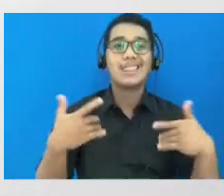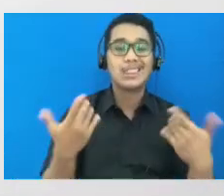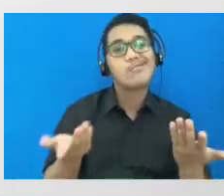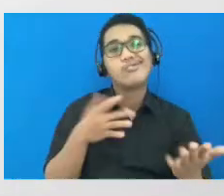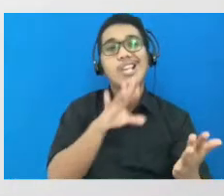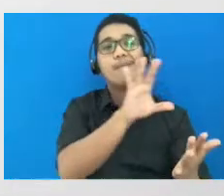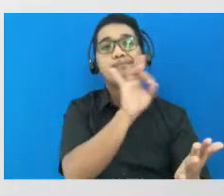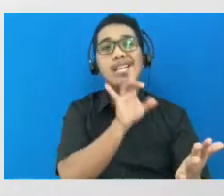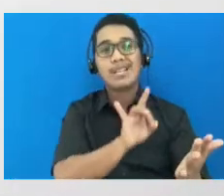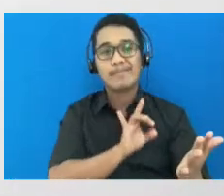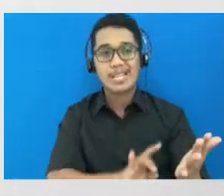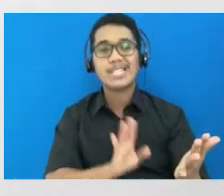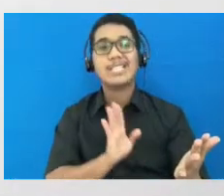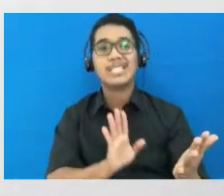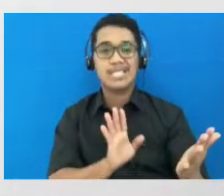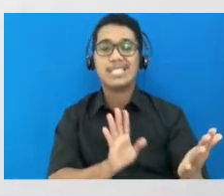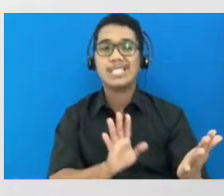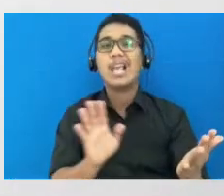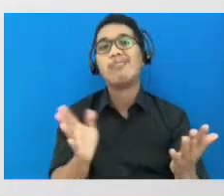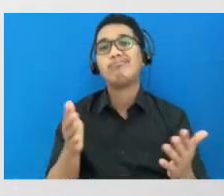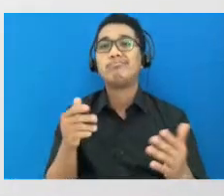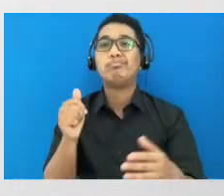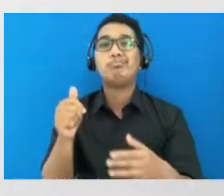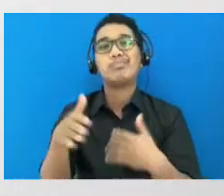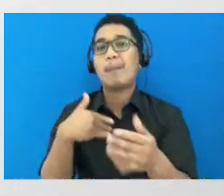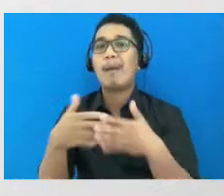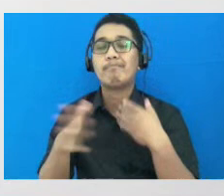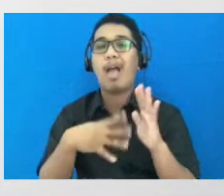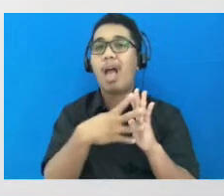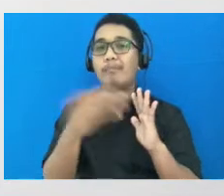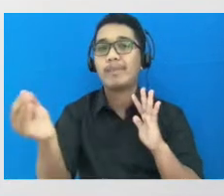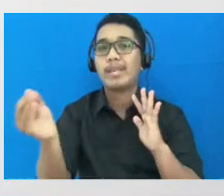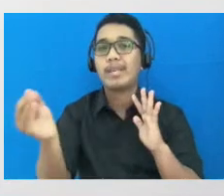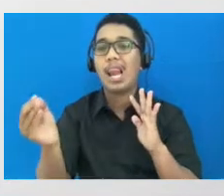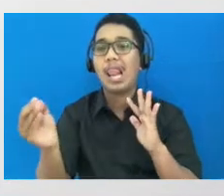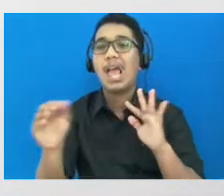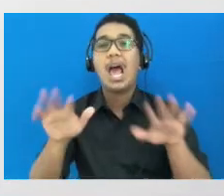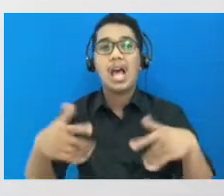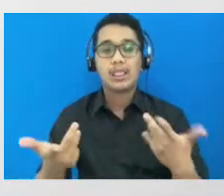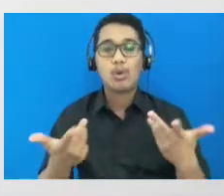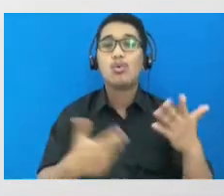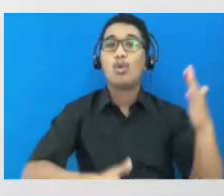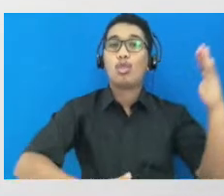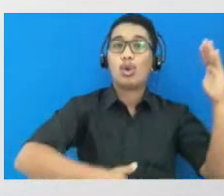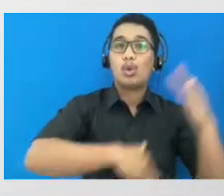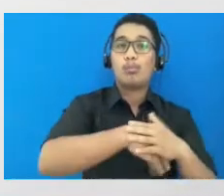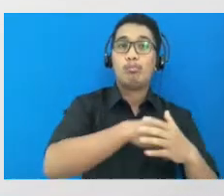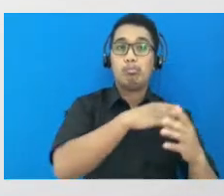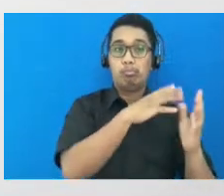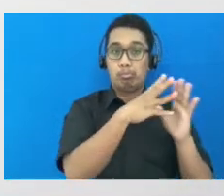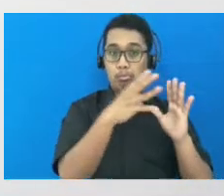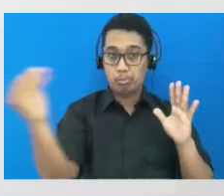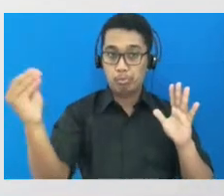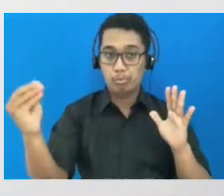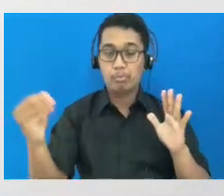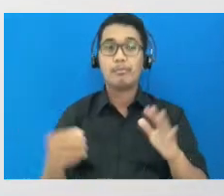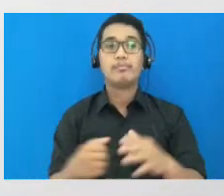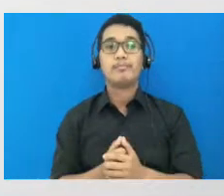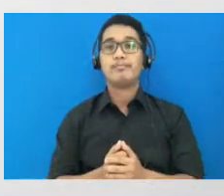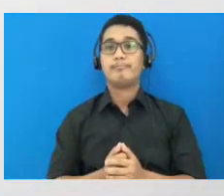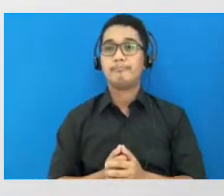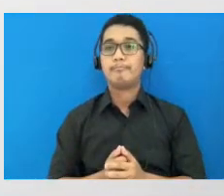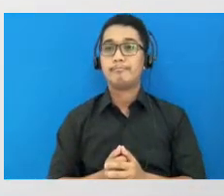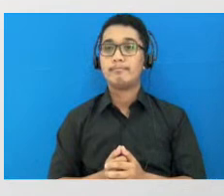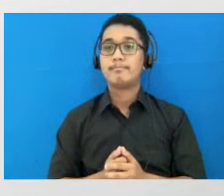bisa memilih data-data apa saja yang dari cookies browser kita itu yang boleh mereka akses, yang boleh mereka